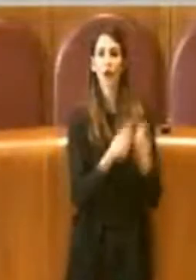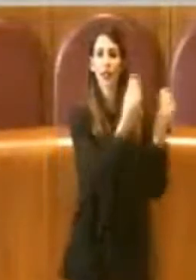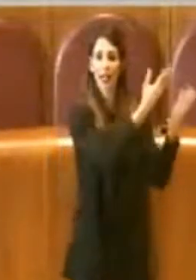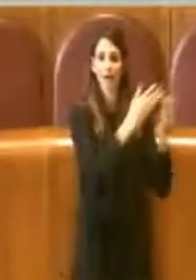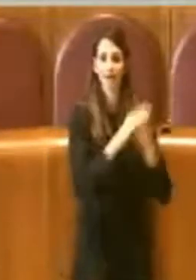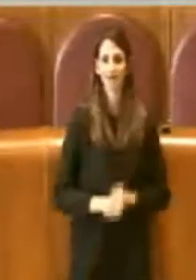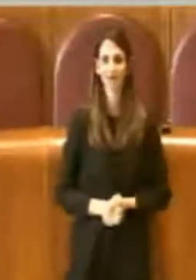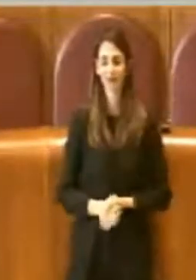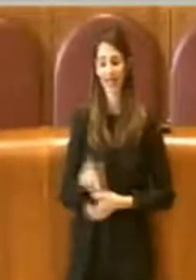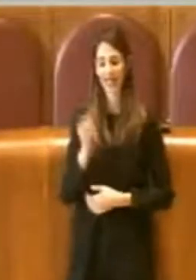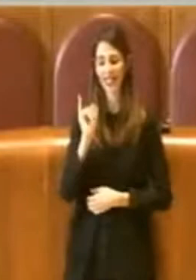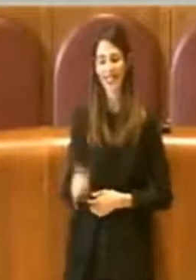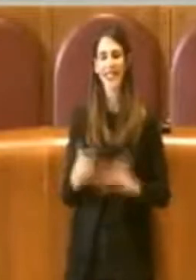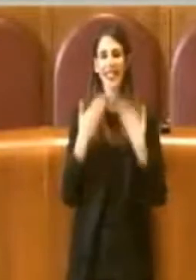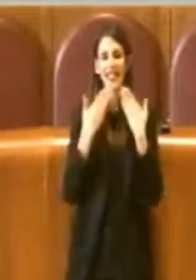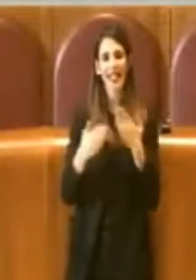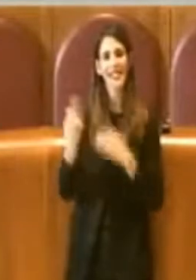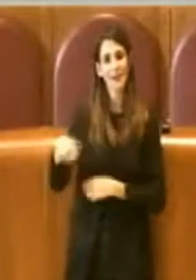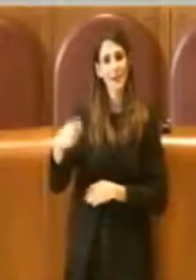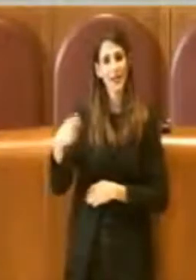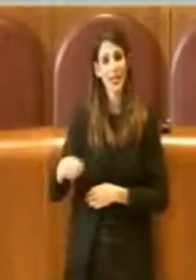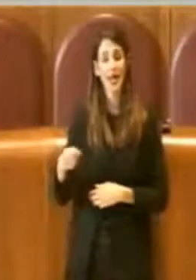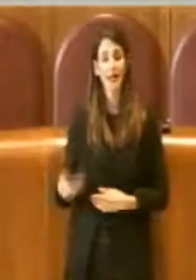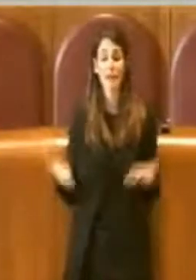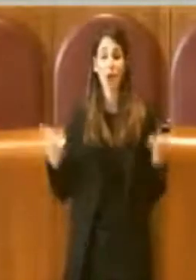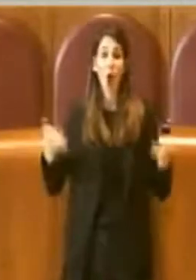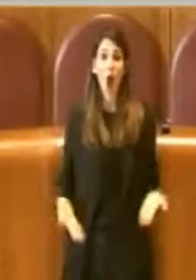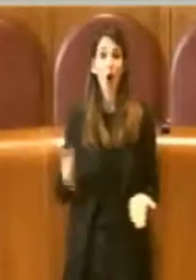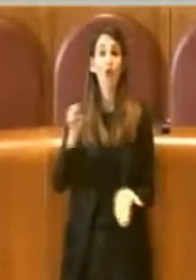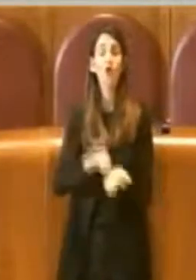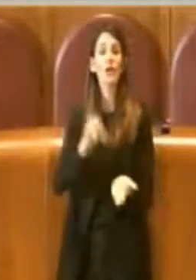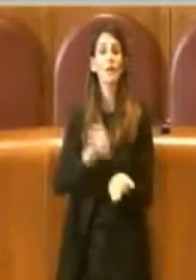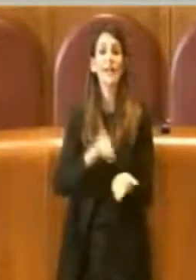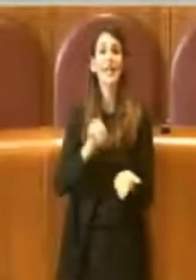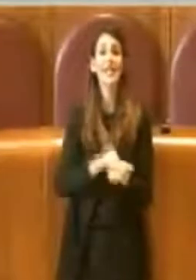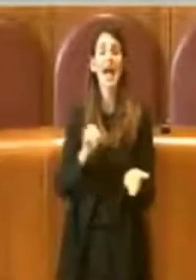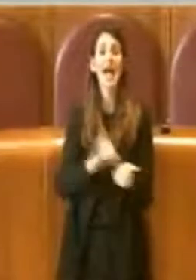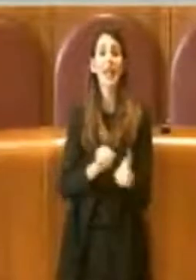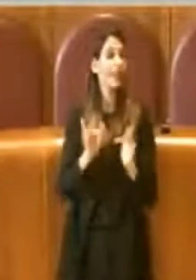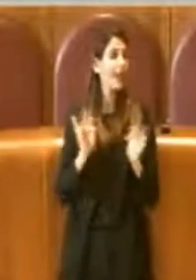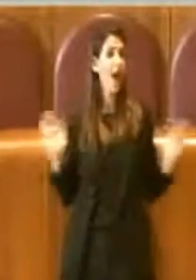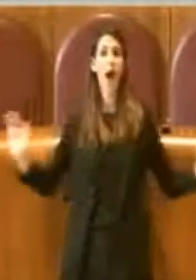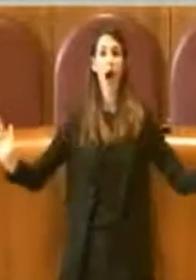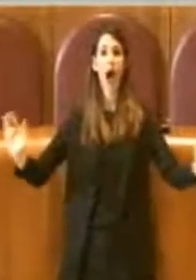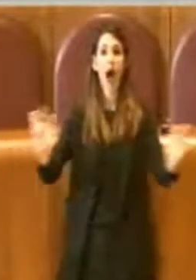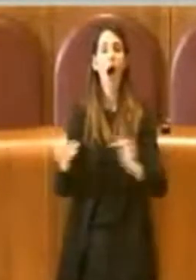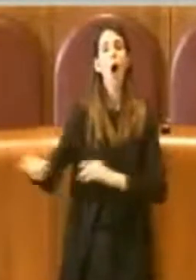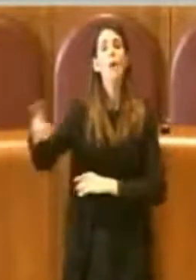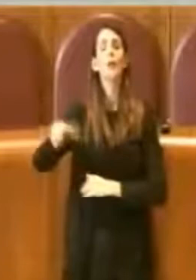Sì, grazie Presidente. Oggi ci troviamo qui in Assemblea Capitolina a discutere delle modifiche importanti